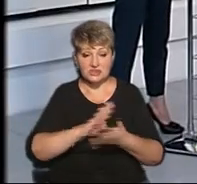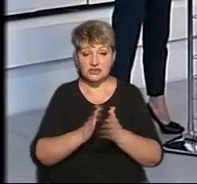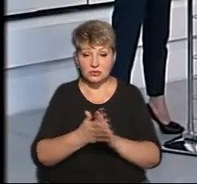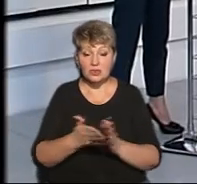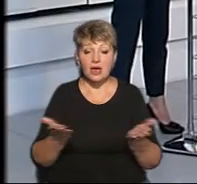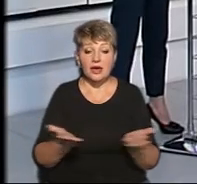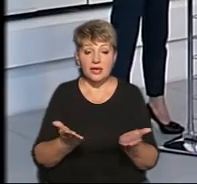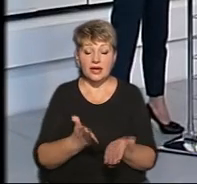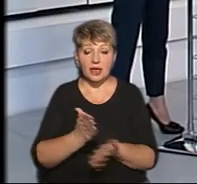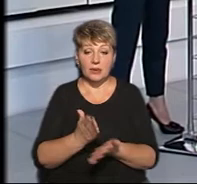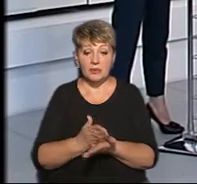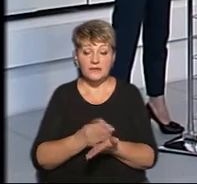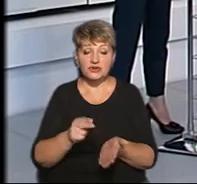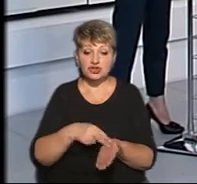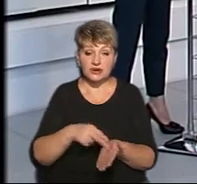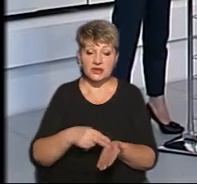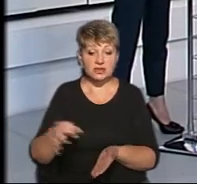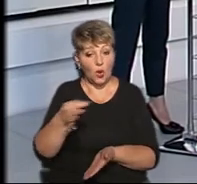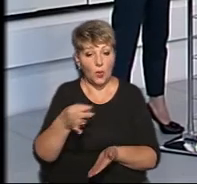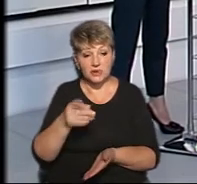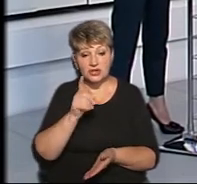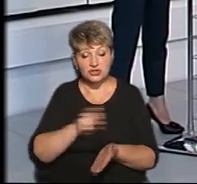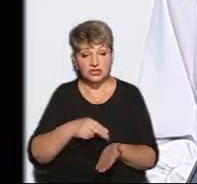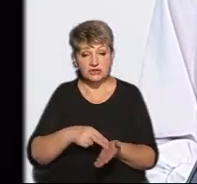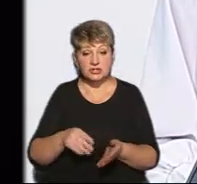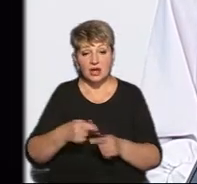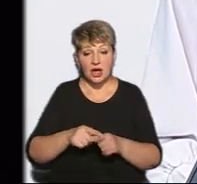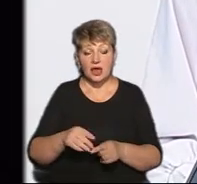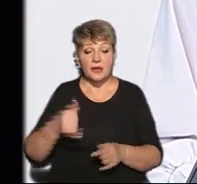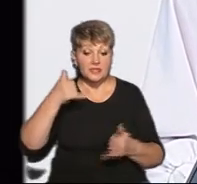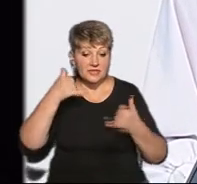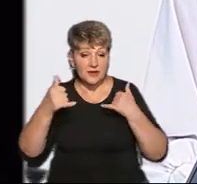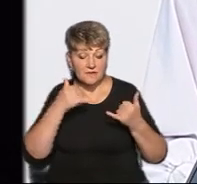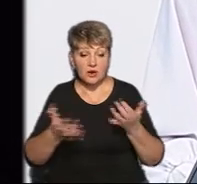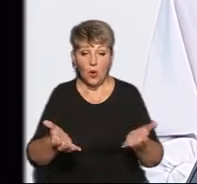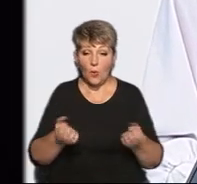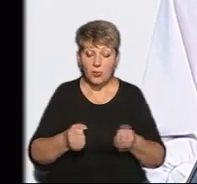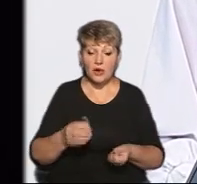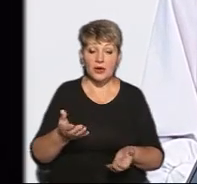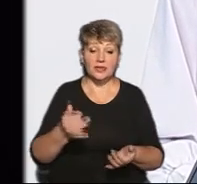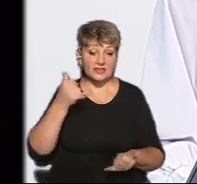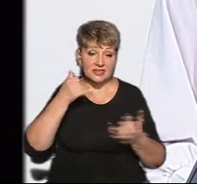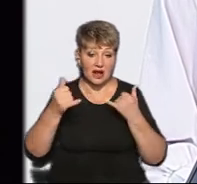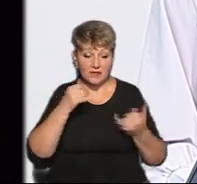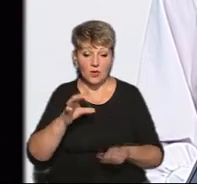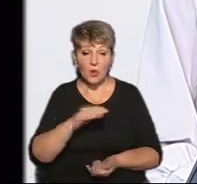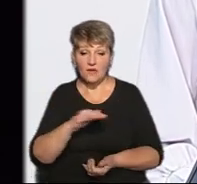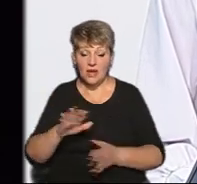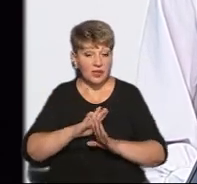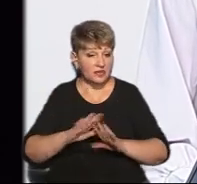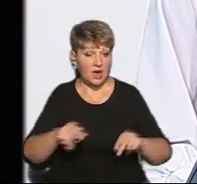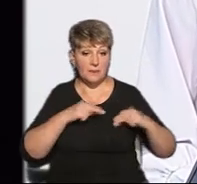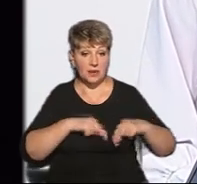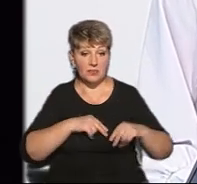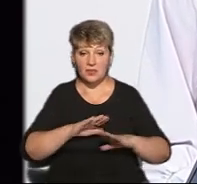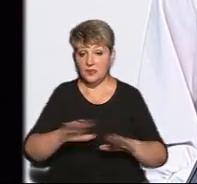солідні фракції у Черкаській обласній та Черкаській міській радах. Телефони офісу та приймальні, що опубліковані в відкритому доступі, не працюють, не обслуговуються